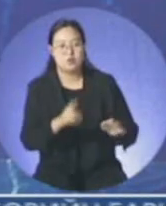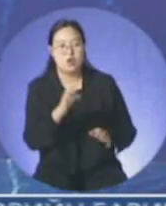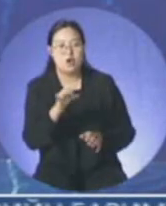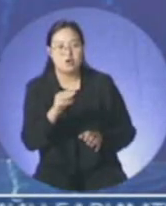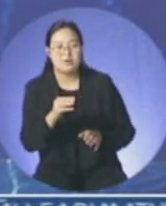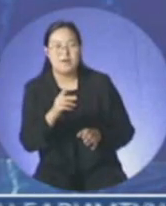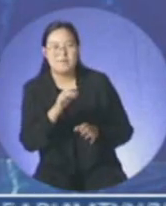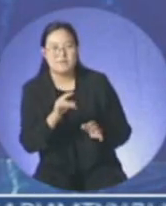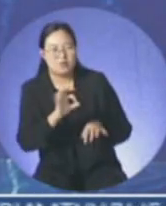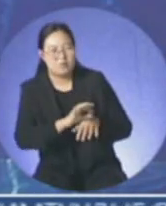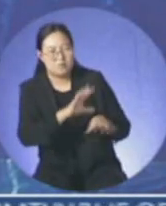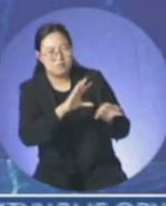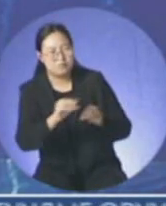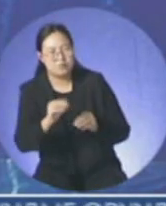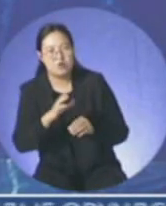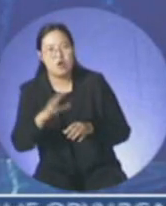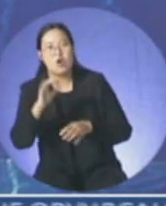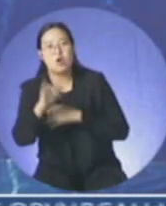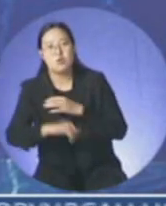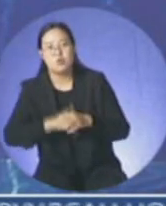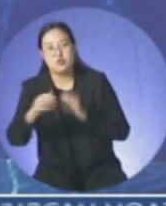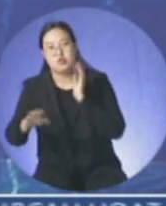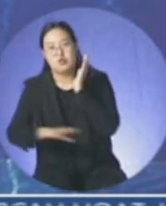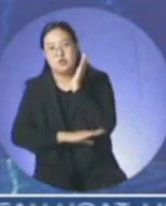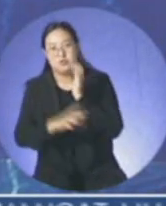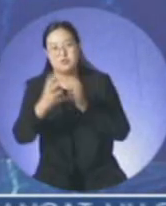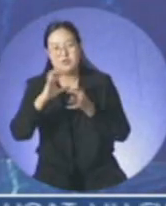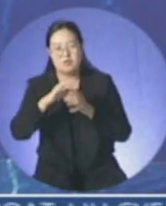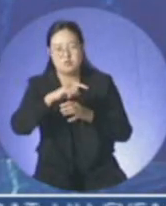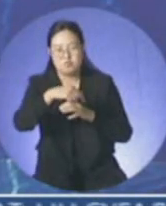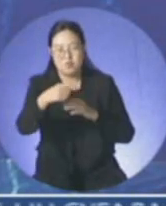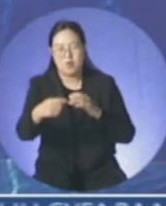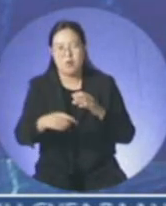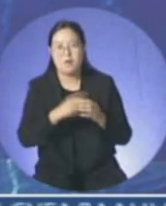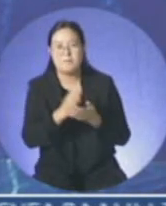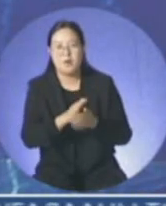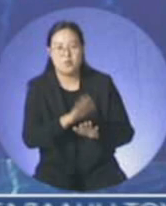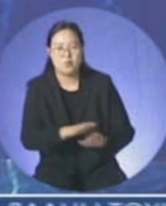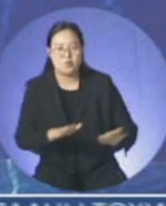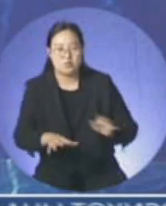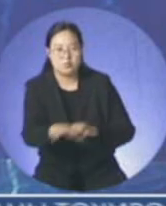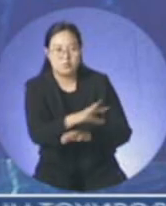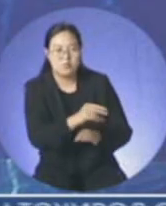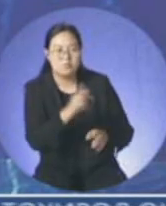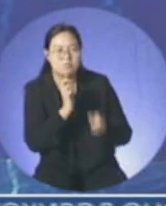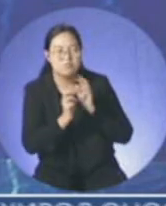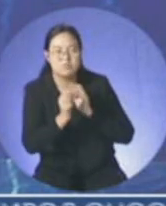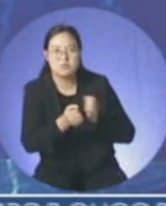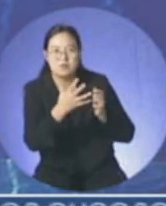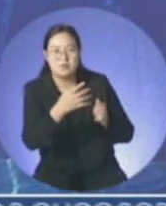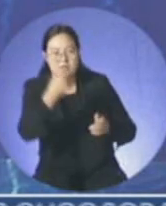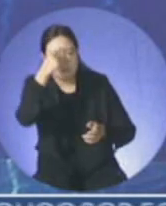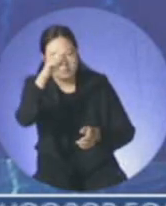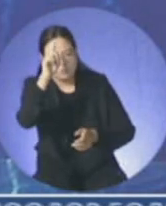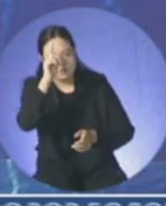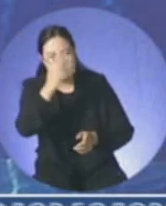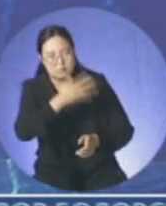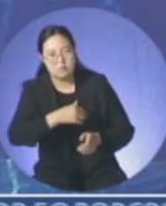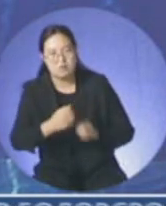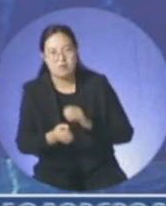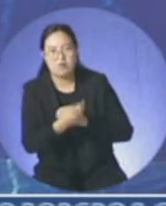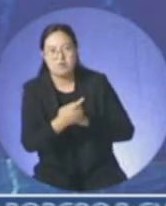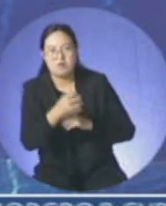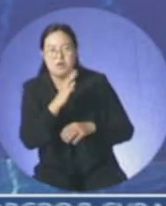Хатартай тэмцэх олон улсын өдрийн гэрэлтийн үндэг болон бүрд байгаа хүүхдүүдэд тулгамдж байгаа эрүүл мэндийн өвөрмөц